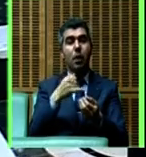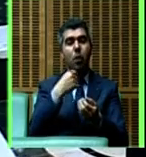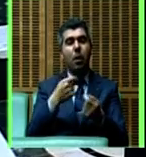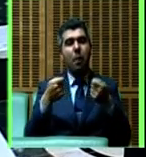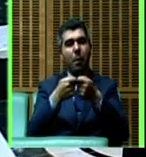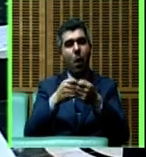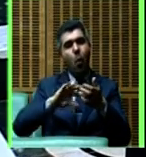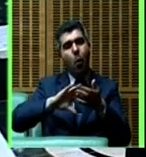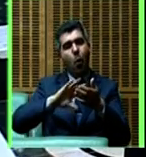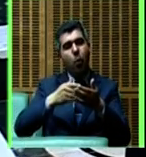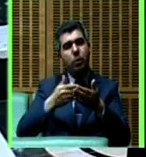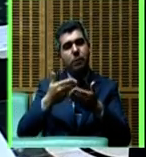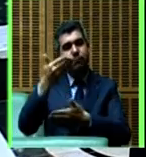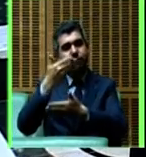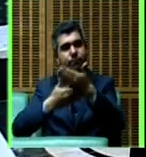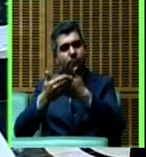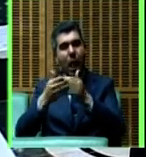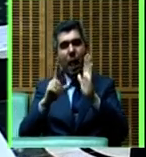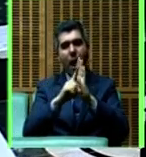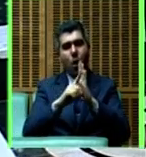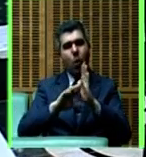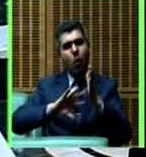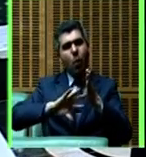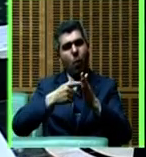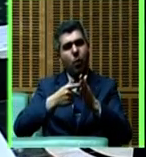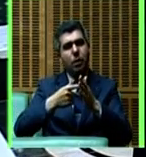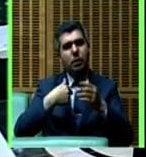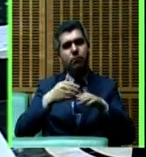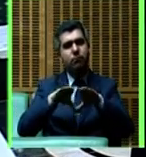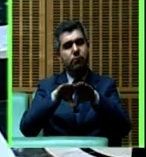إطار أمور مضبوطة وقوانين مضبوطة تحفظ